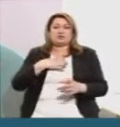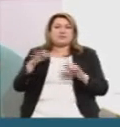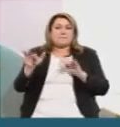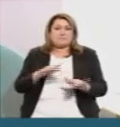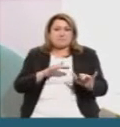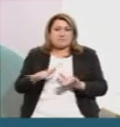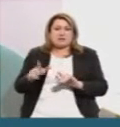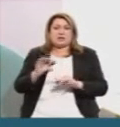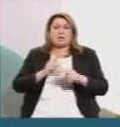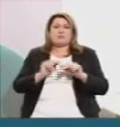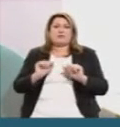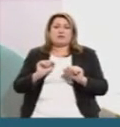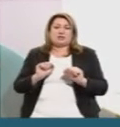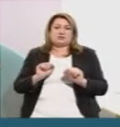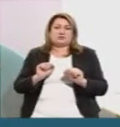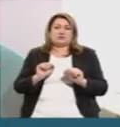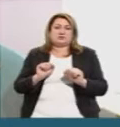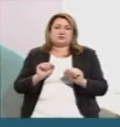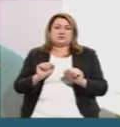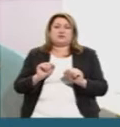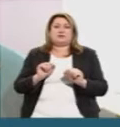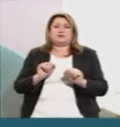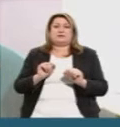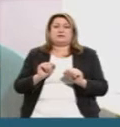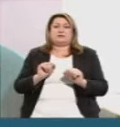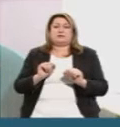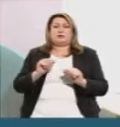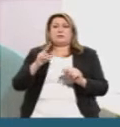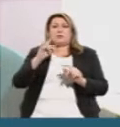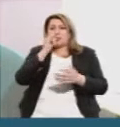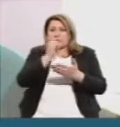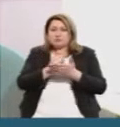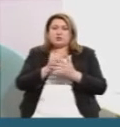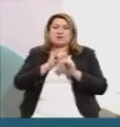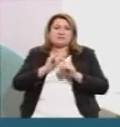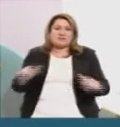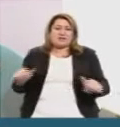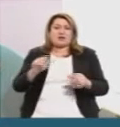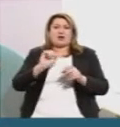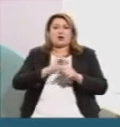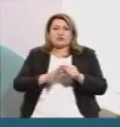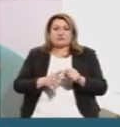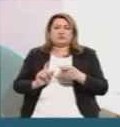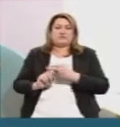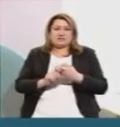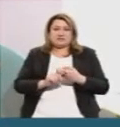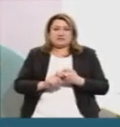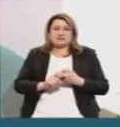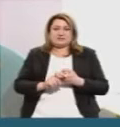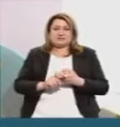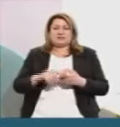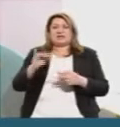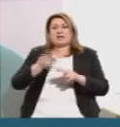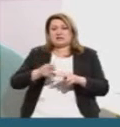для проведения профилактических мероприятий по недопущению распространения коронавирусной инфекции.